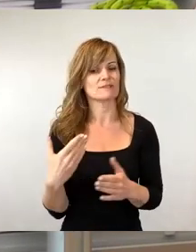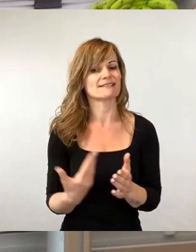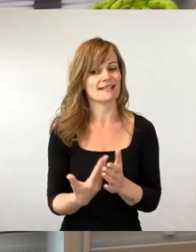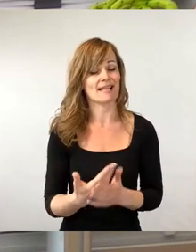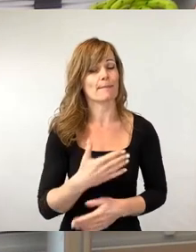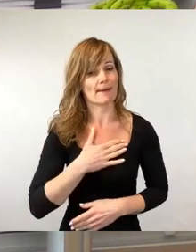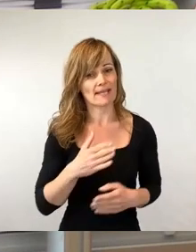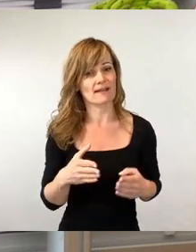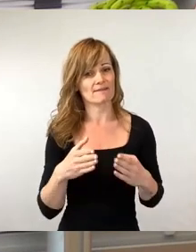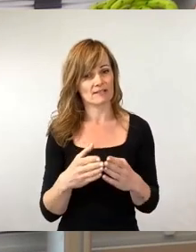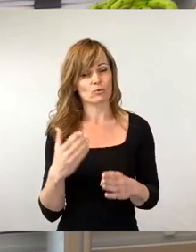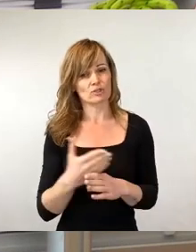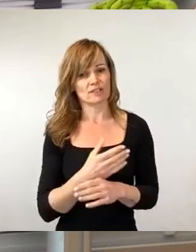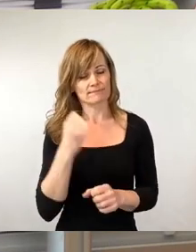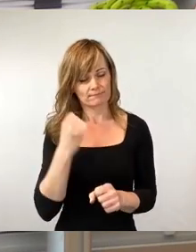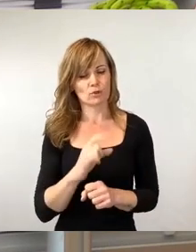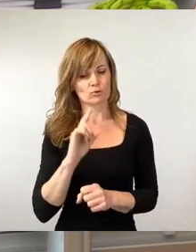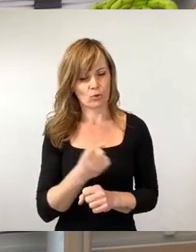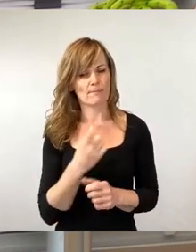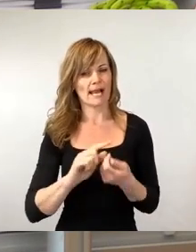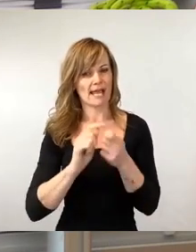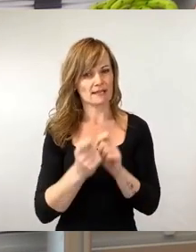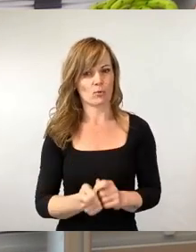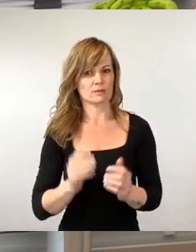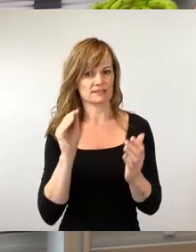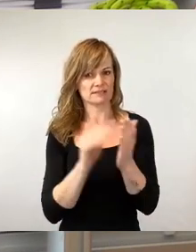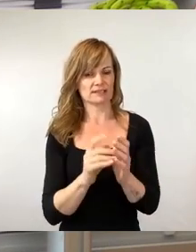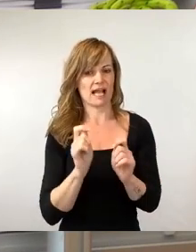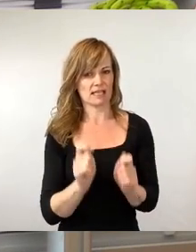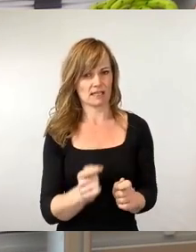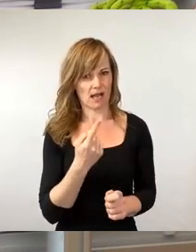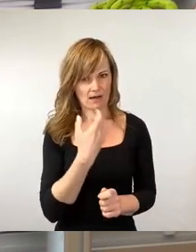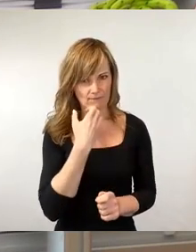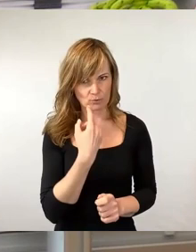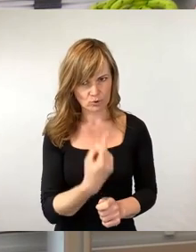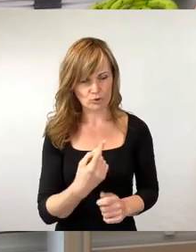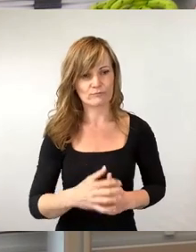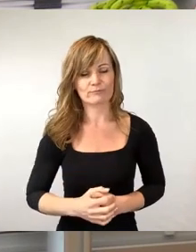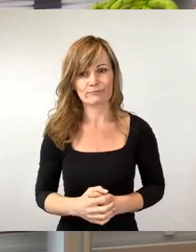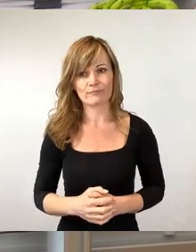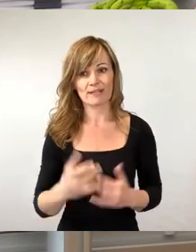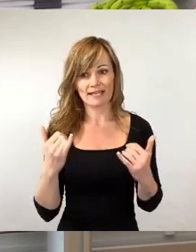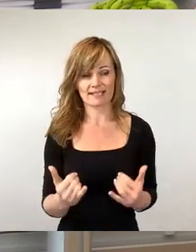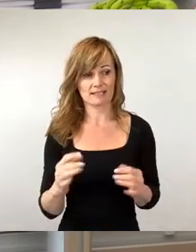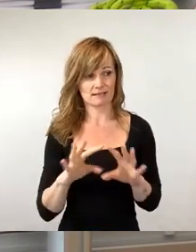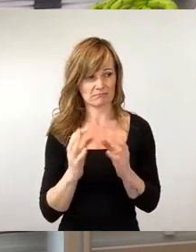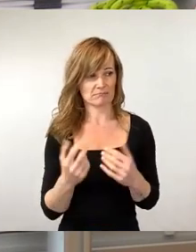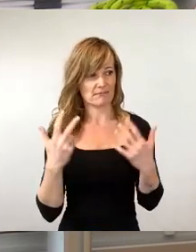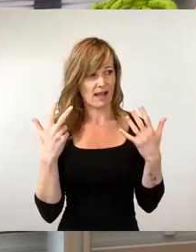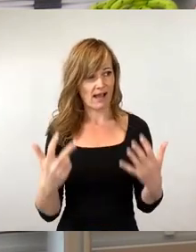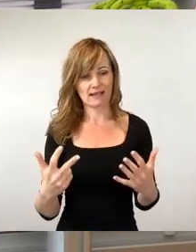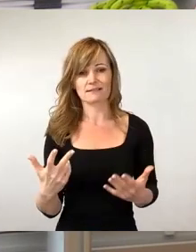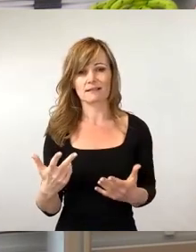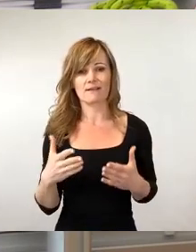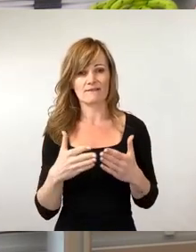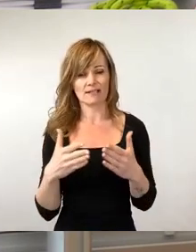hier nochmal einen Änderungsantrag einzubringen. Wir hatten ja jetzt hier 8 Fraktionen, die bunte Truppe der